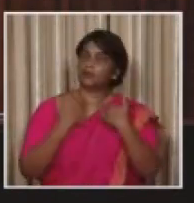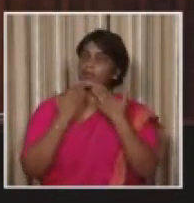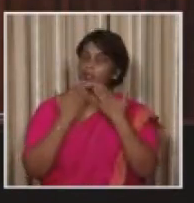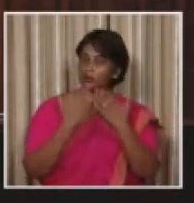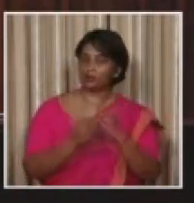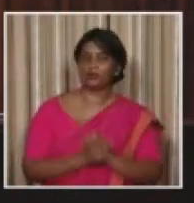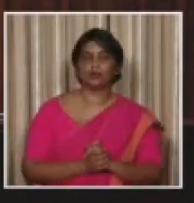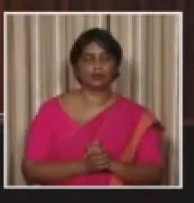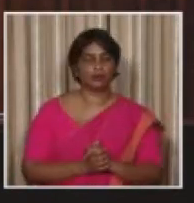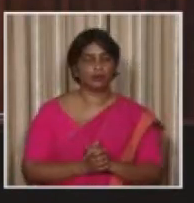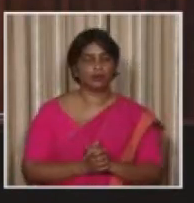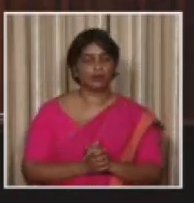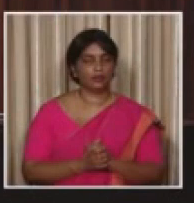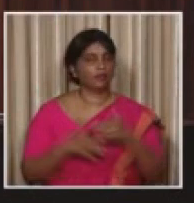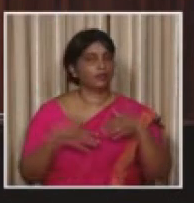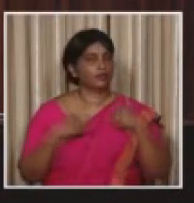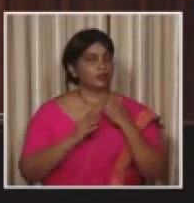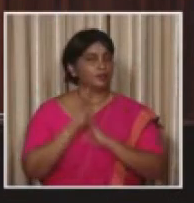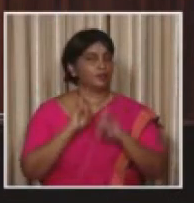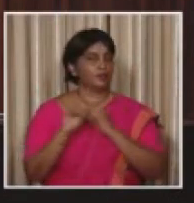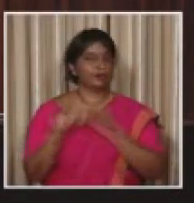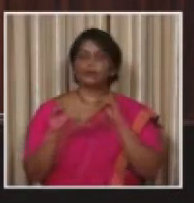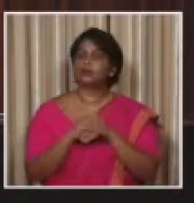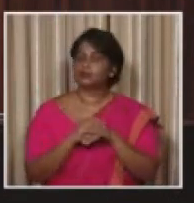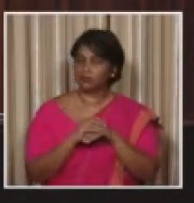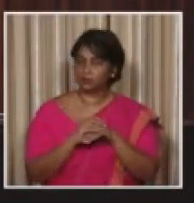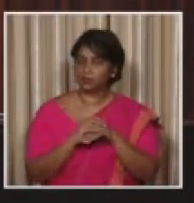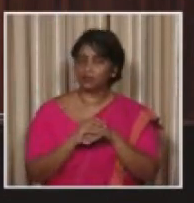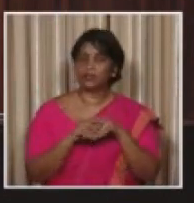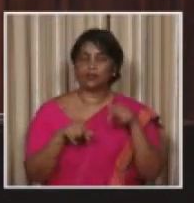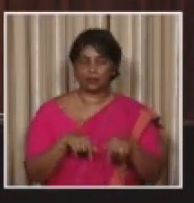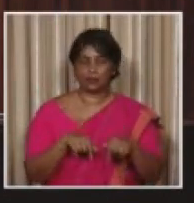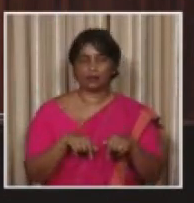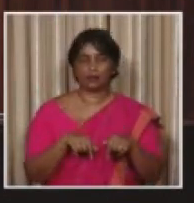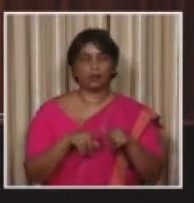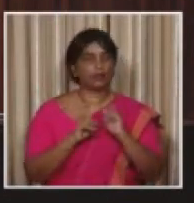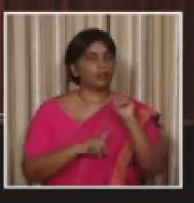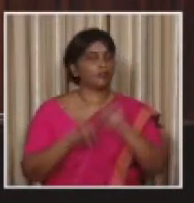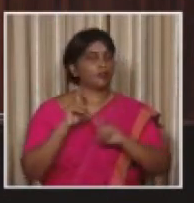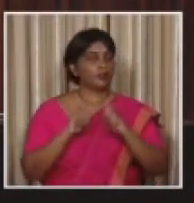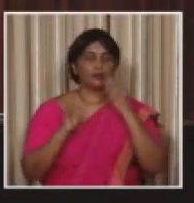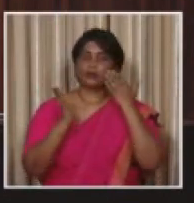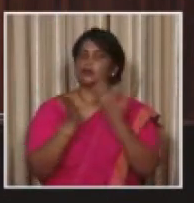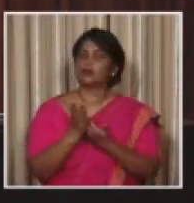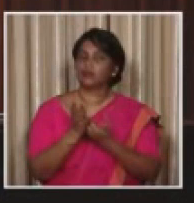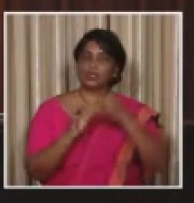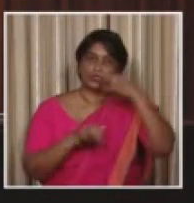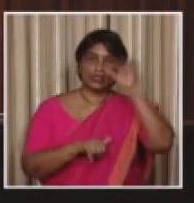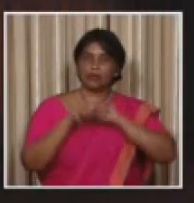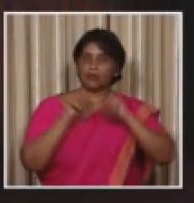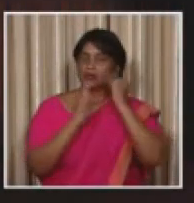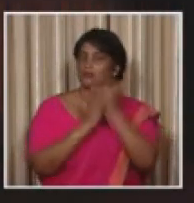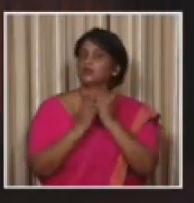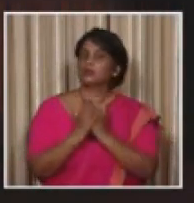වෙන ගමන් සෞඛ්‍ය අමාත්‍යාංශය නියෝජනය කරමින් අද මේ පාර්ලිමේන්තුවට ඉදිරිපත් කර තියෙන ආයුර්වේද